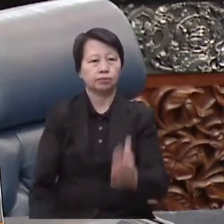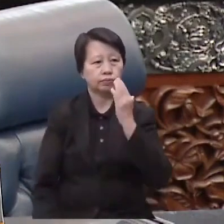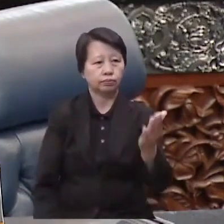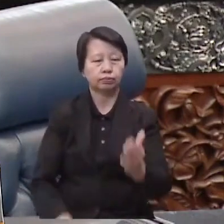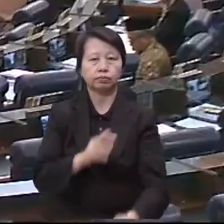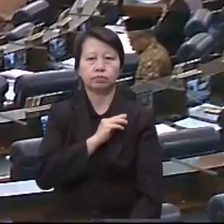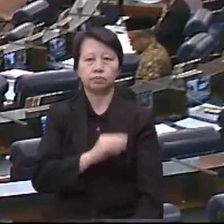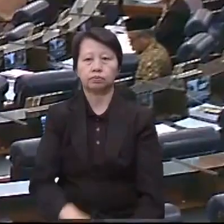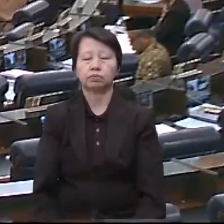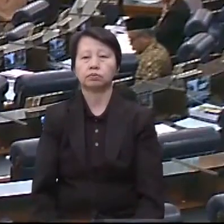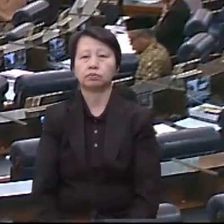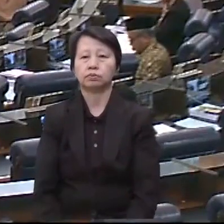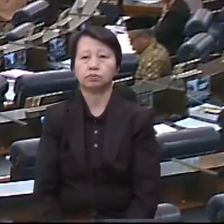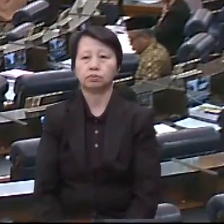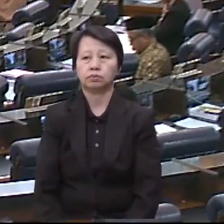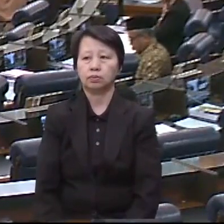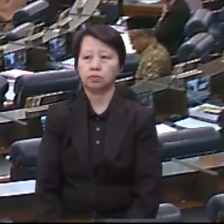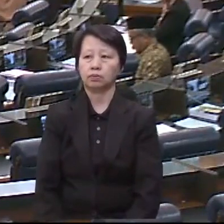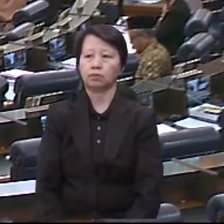menteri keputusan